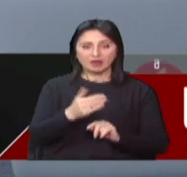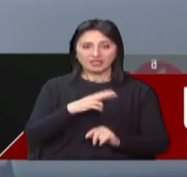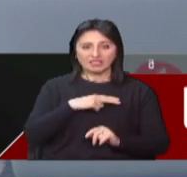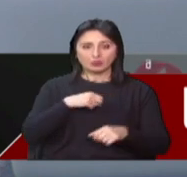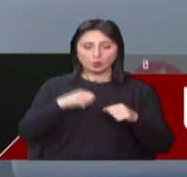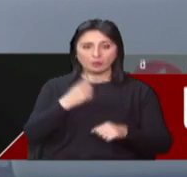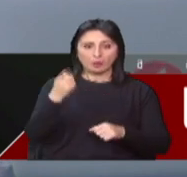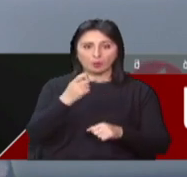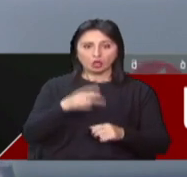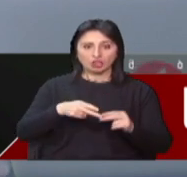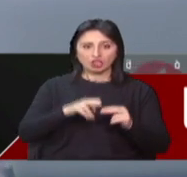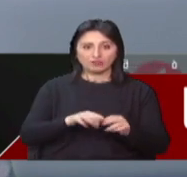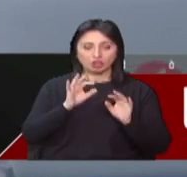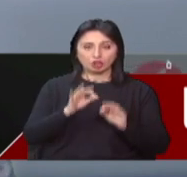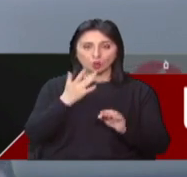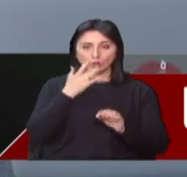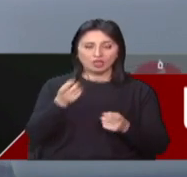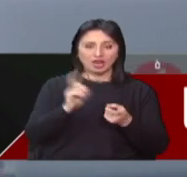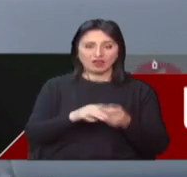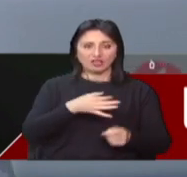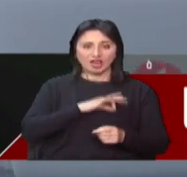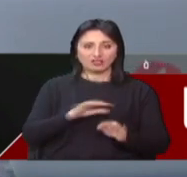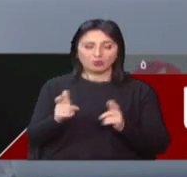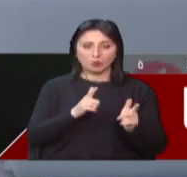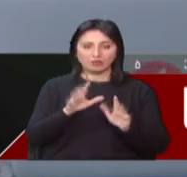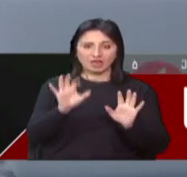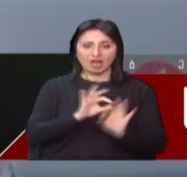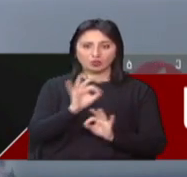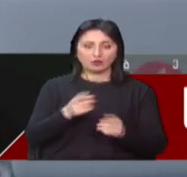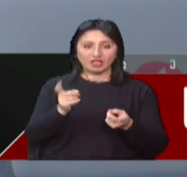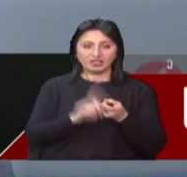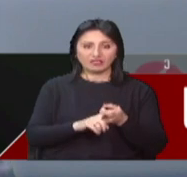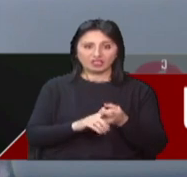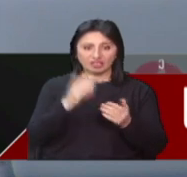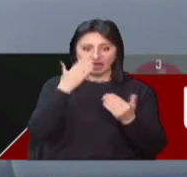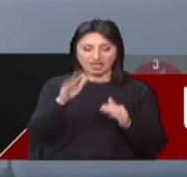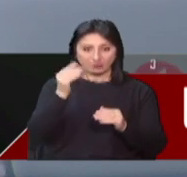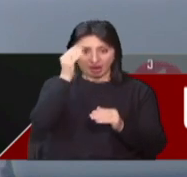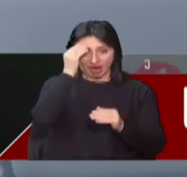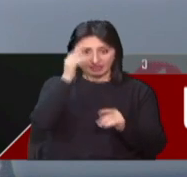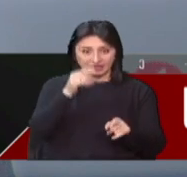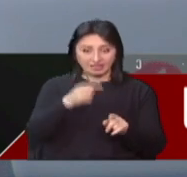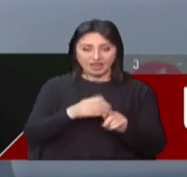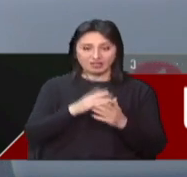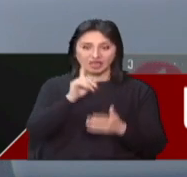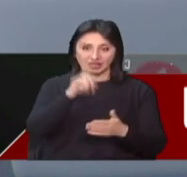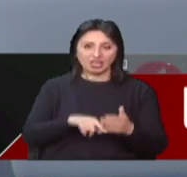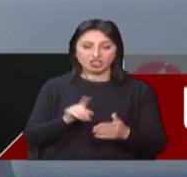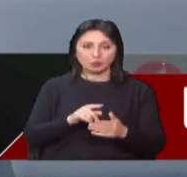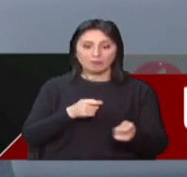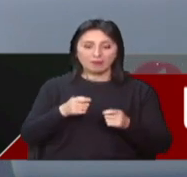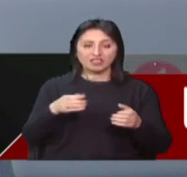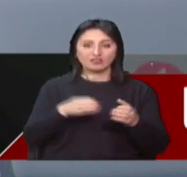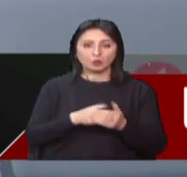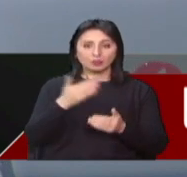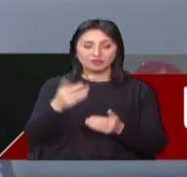სადეპუტატო უფლებამოსილების შეწყვეტას სწორედ უცხოური გავლენის აგენტებზე მომზადებულ კანონთან დაკავშირებულ განსხვავებულ აზრს უკავშირებს და დარწმუნებულია, რომ მმართველი